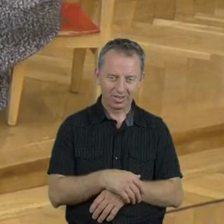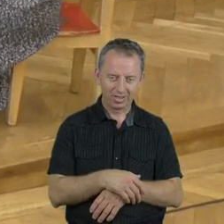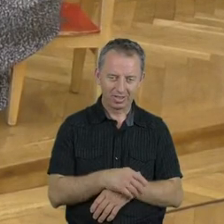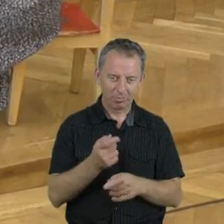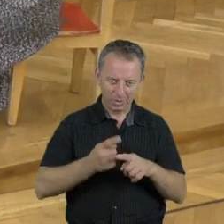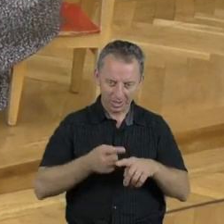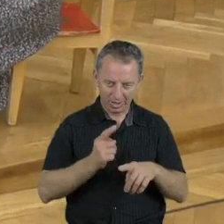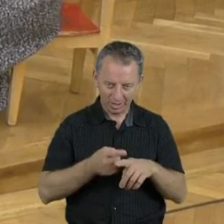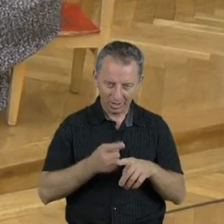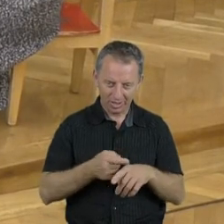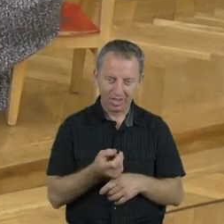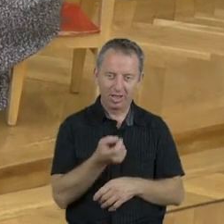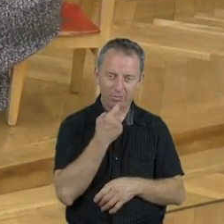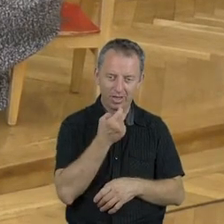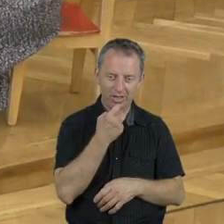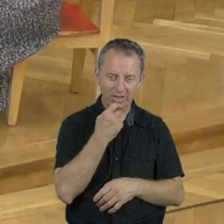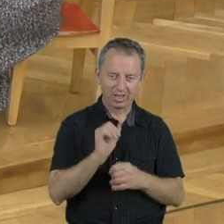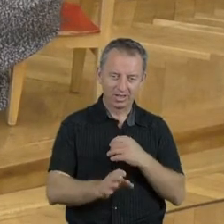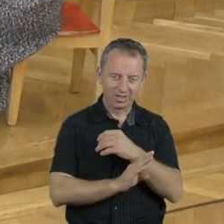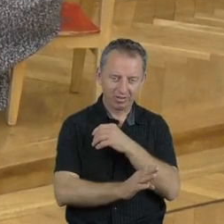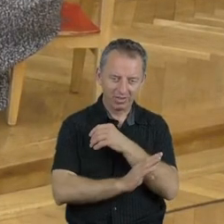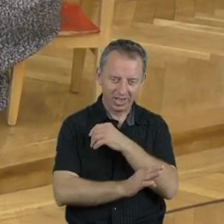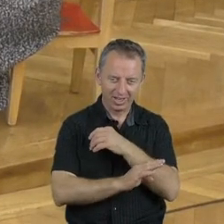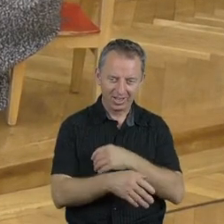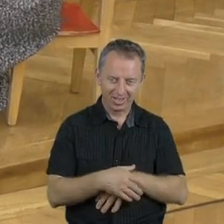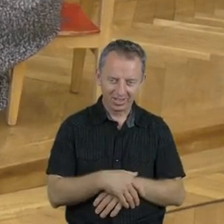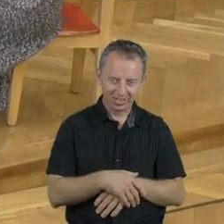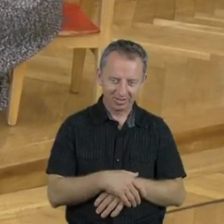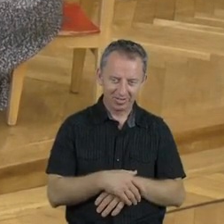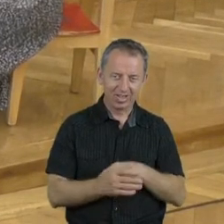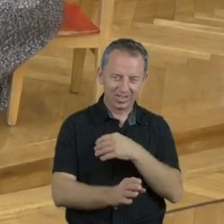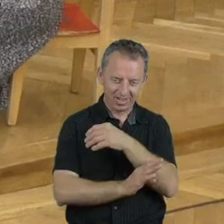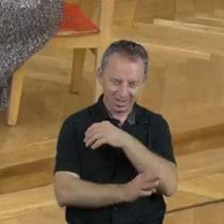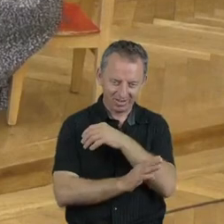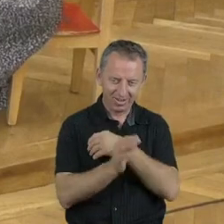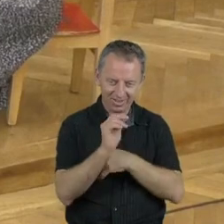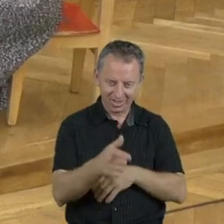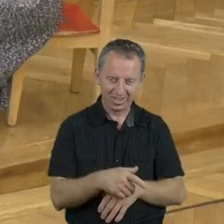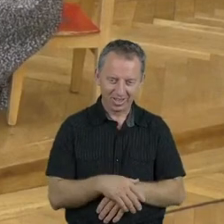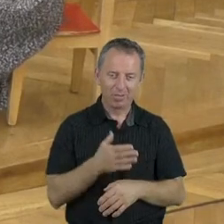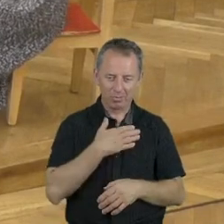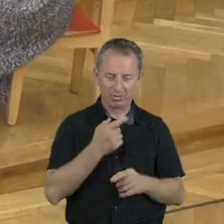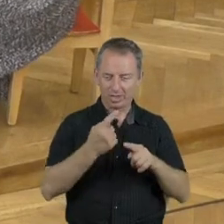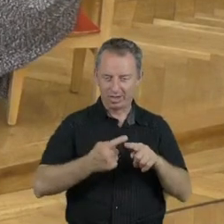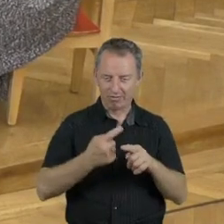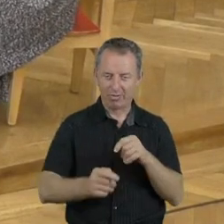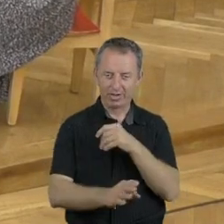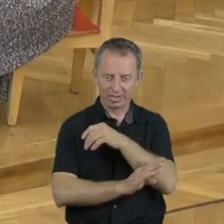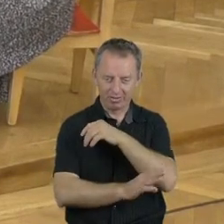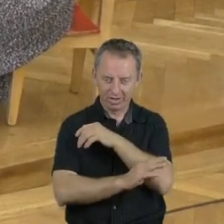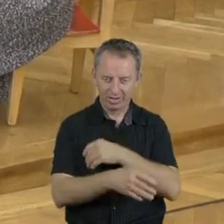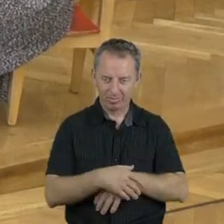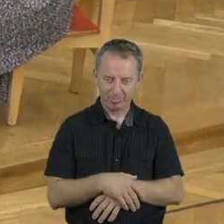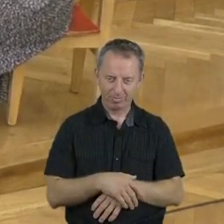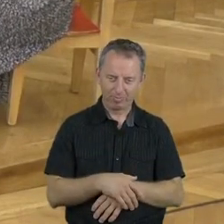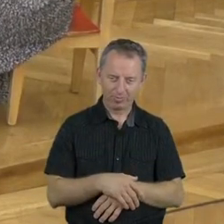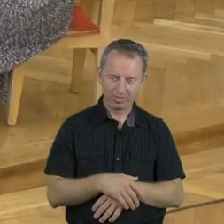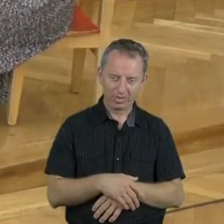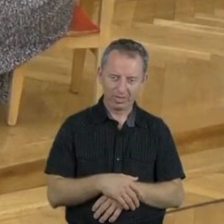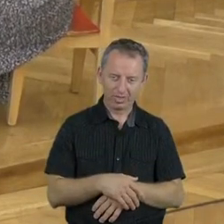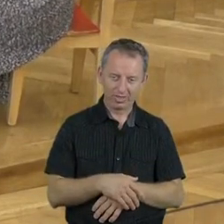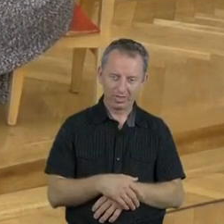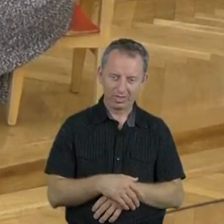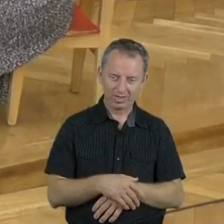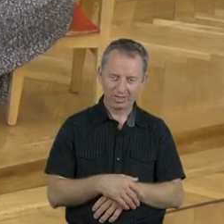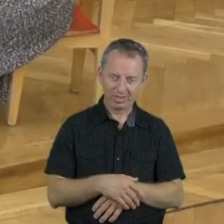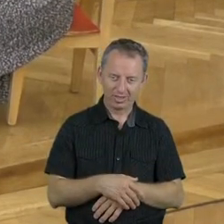Metalowe, plastikowe czy drewniane? Drewniane, tak. Mamy kawałek drewna. Mamy tutaj